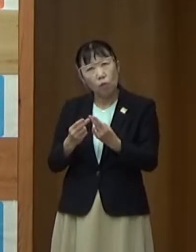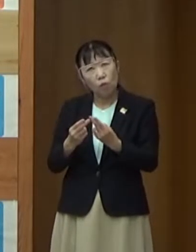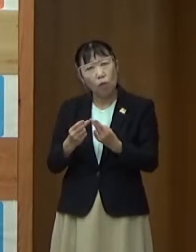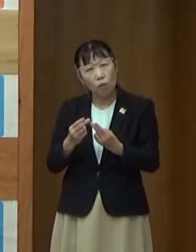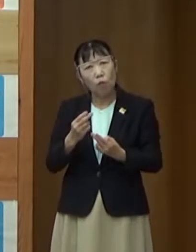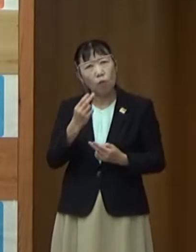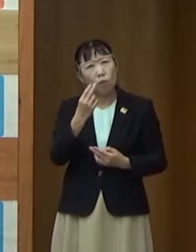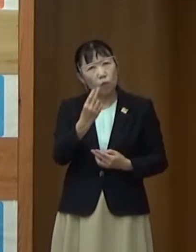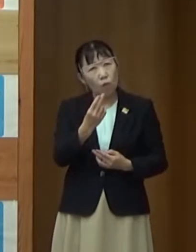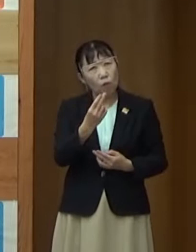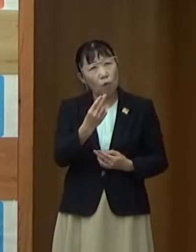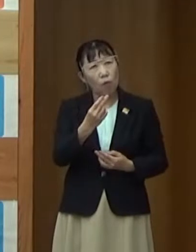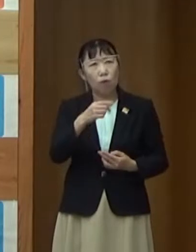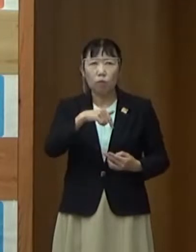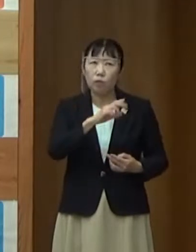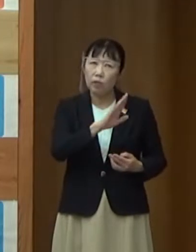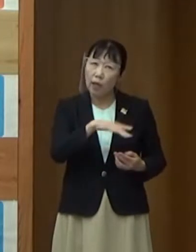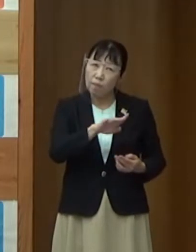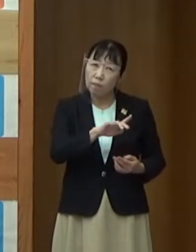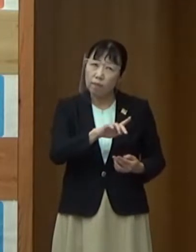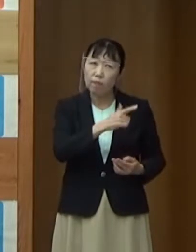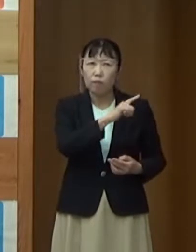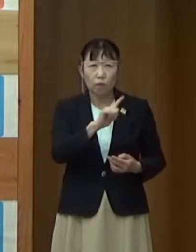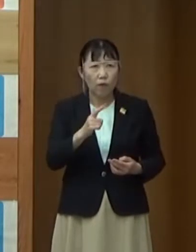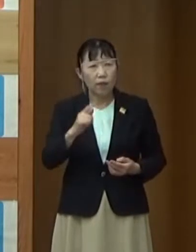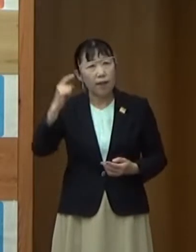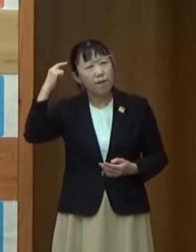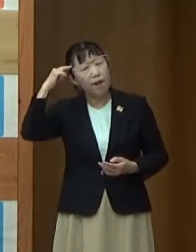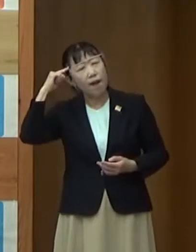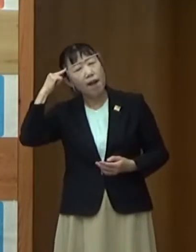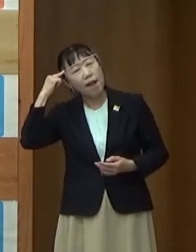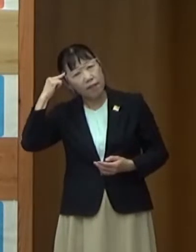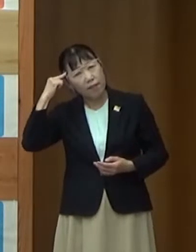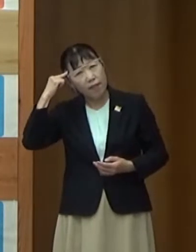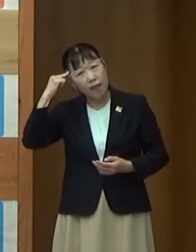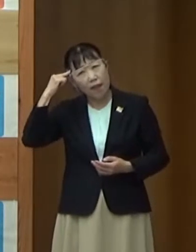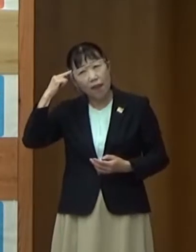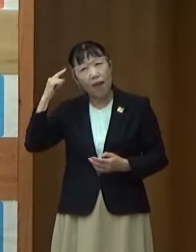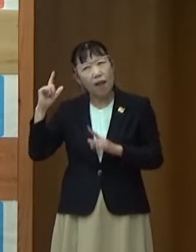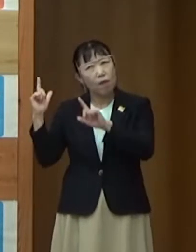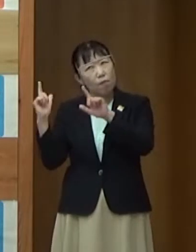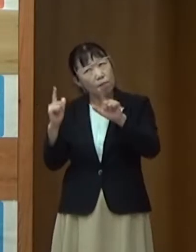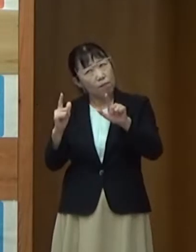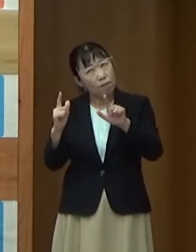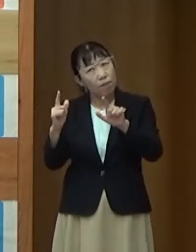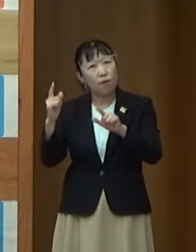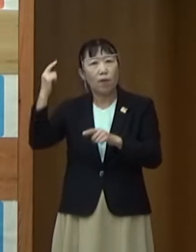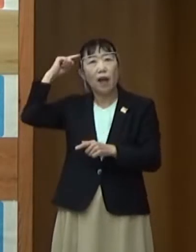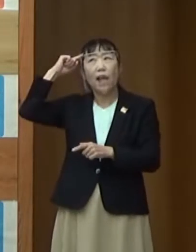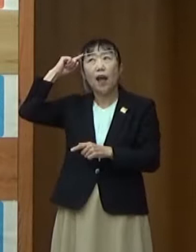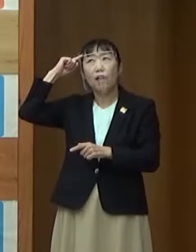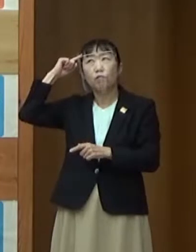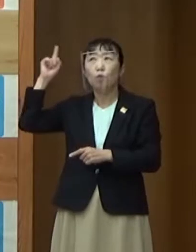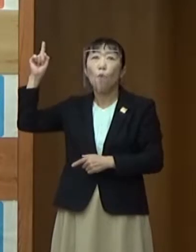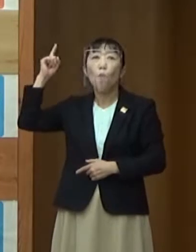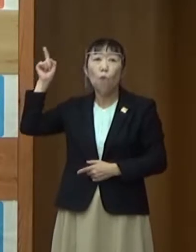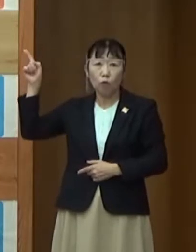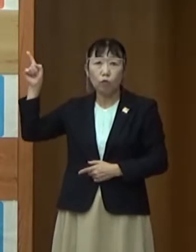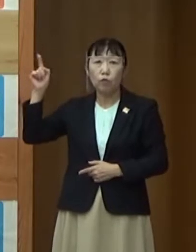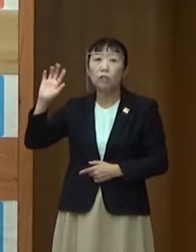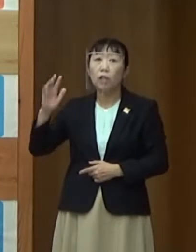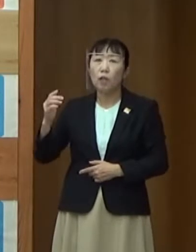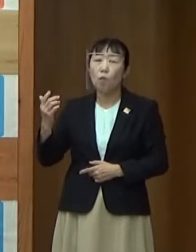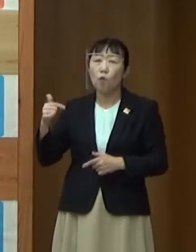状況を、見るということにこうなってくることが多いんですけども、西村大臣に